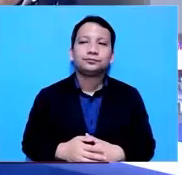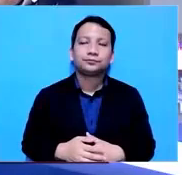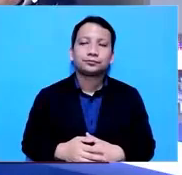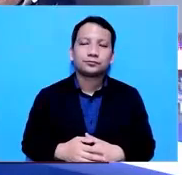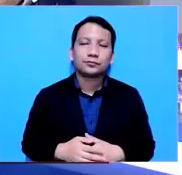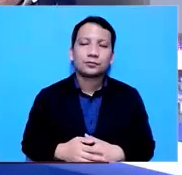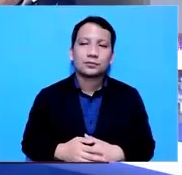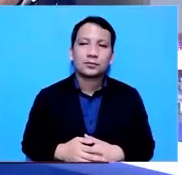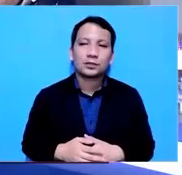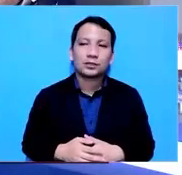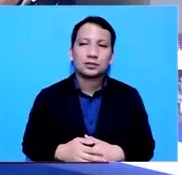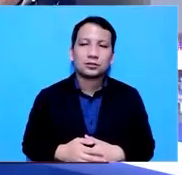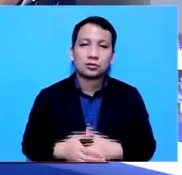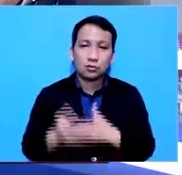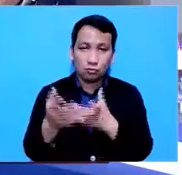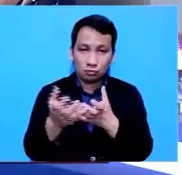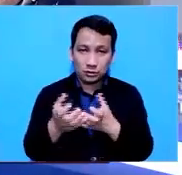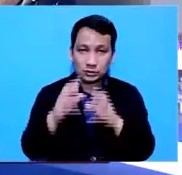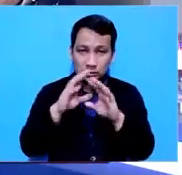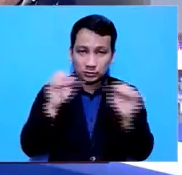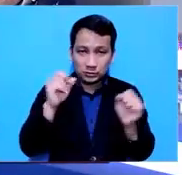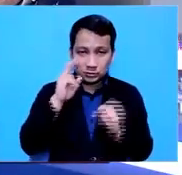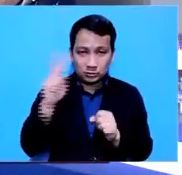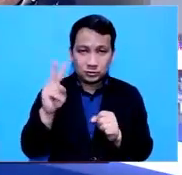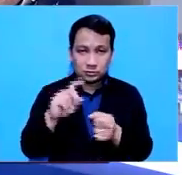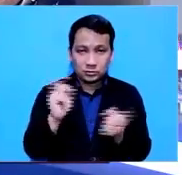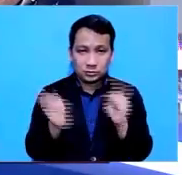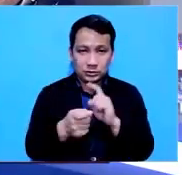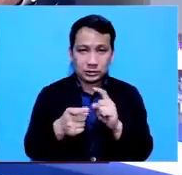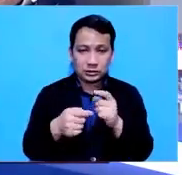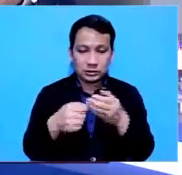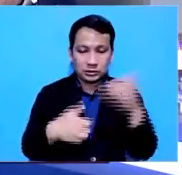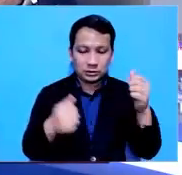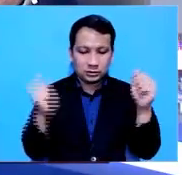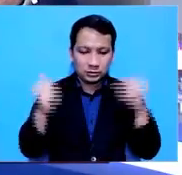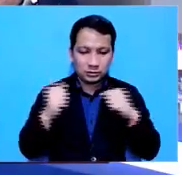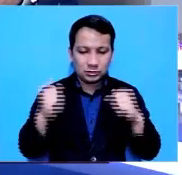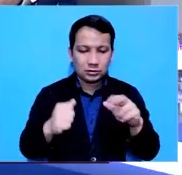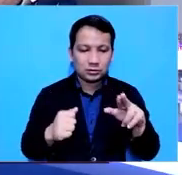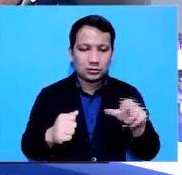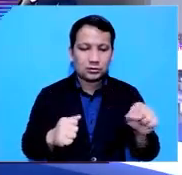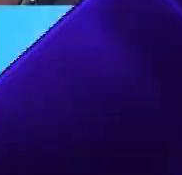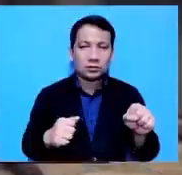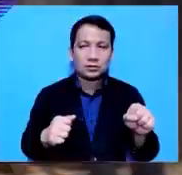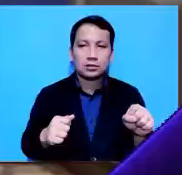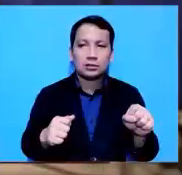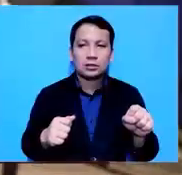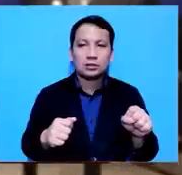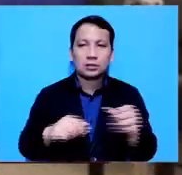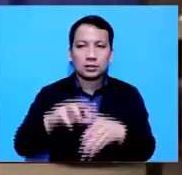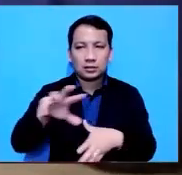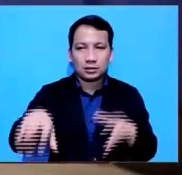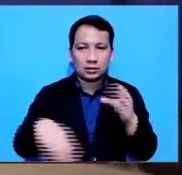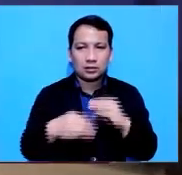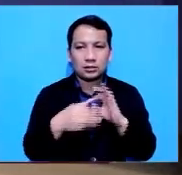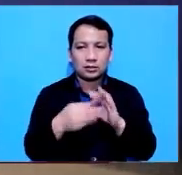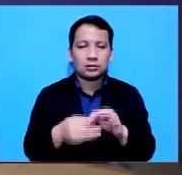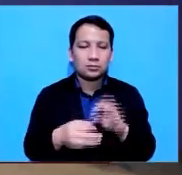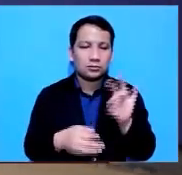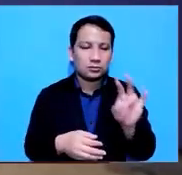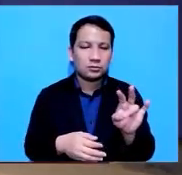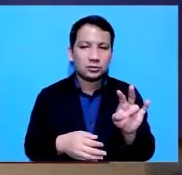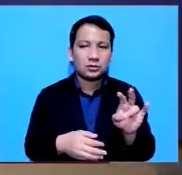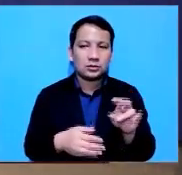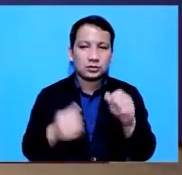May mga gusto raw baguhin si Pangulong Bongbong Marcos sa ilang kasunduan natin sa Amerika. Kabila na po riyan ng 7 dekada ng Mutual